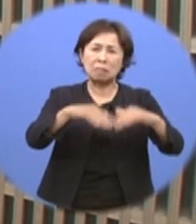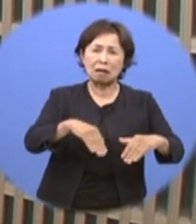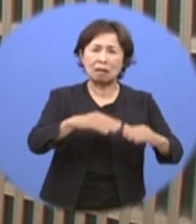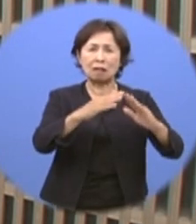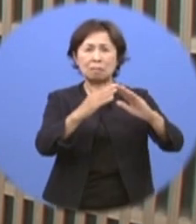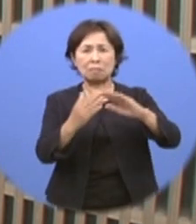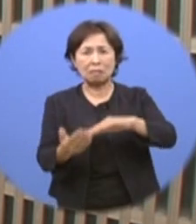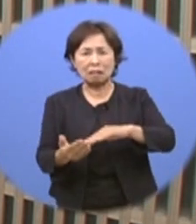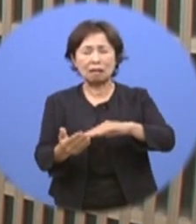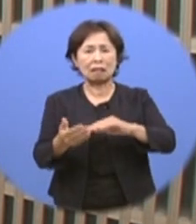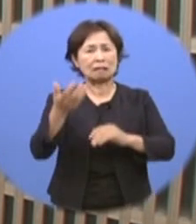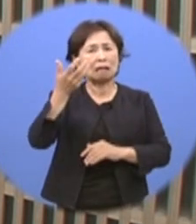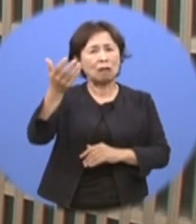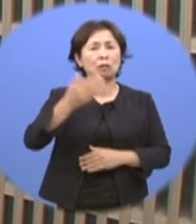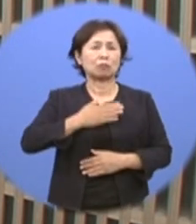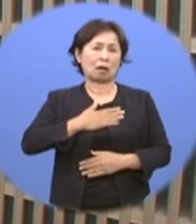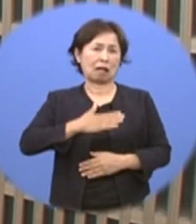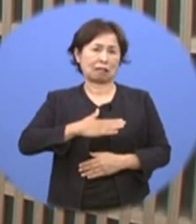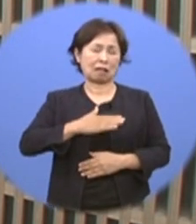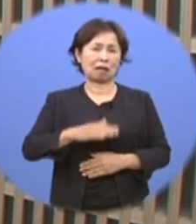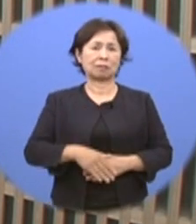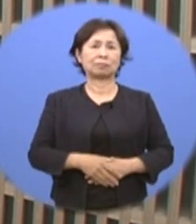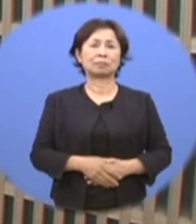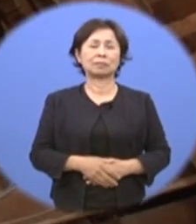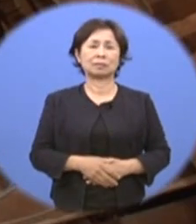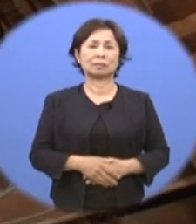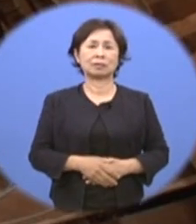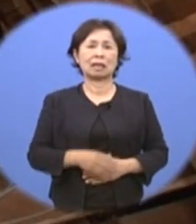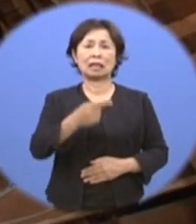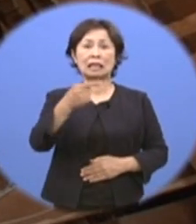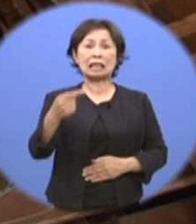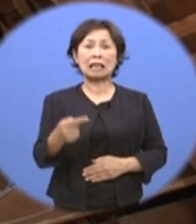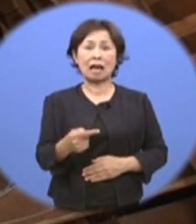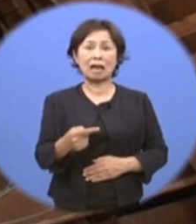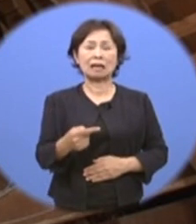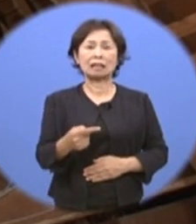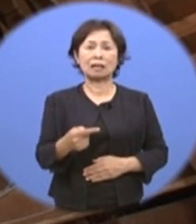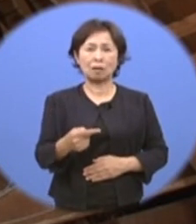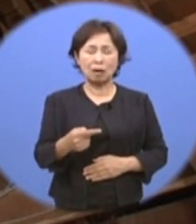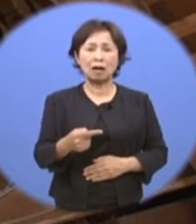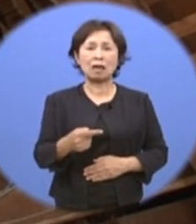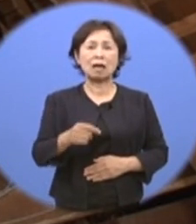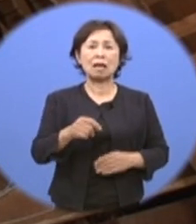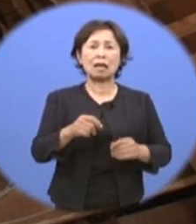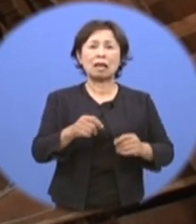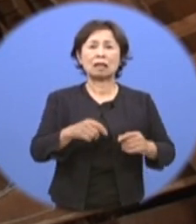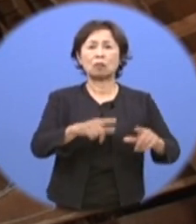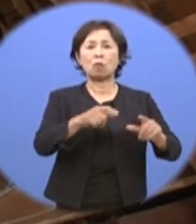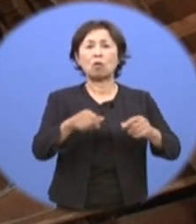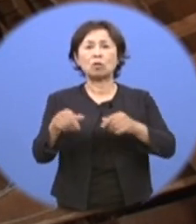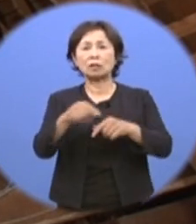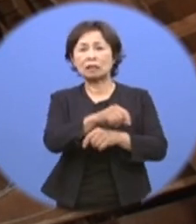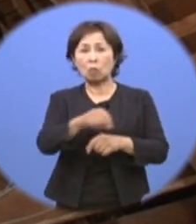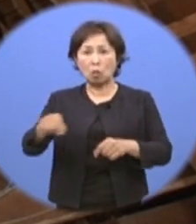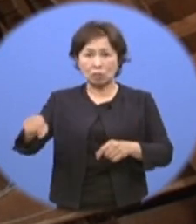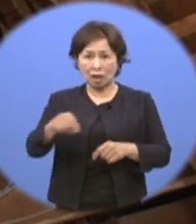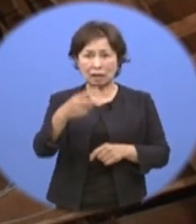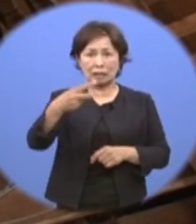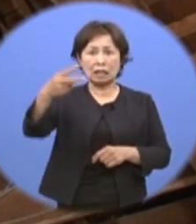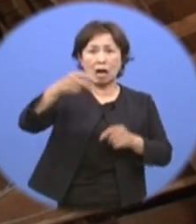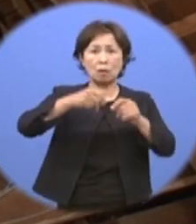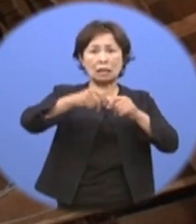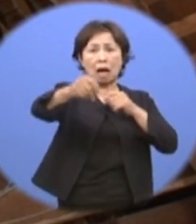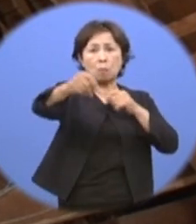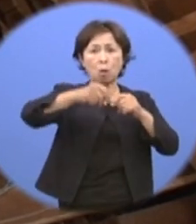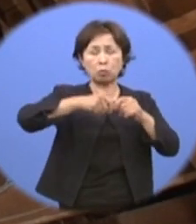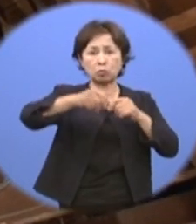れないということが分かりました。まあ、1階ではこの東西方向と2階では南北方向で